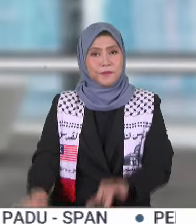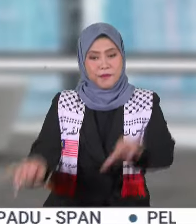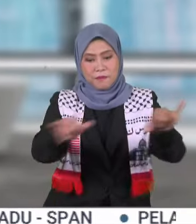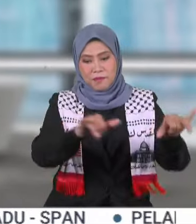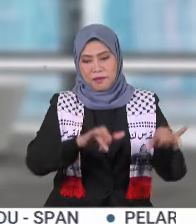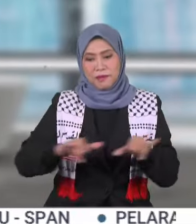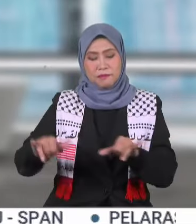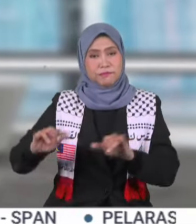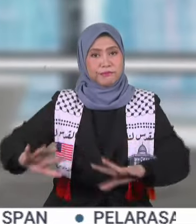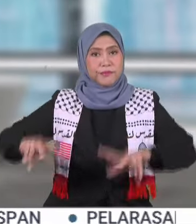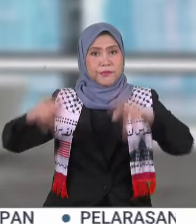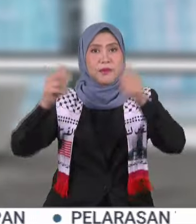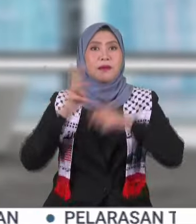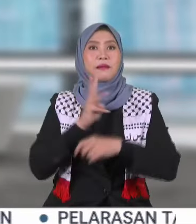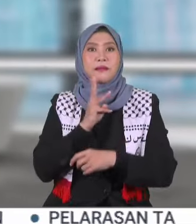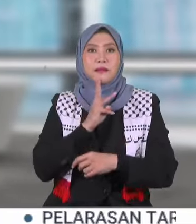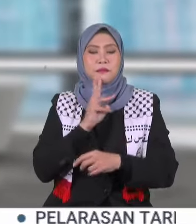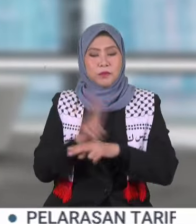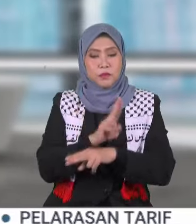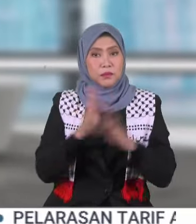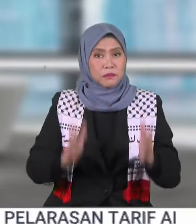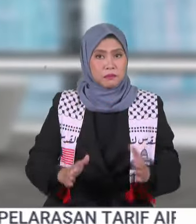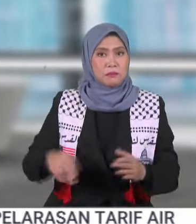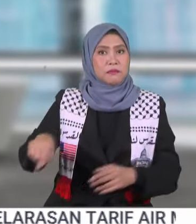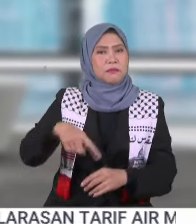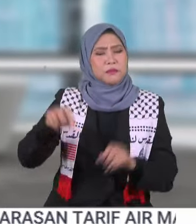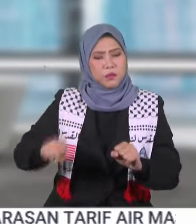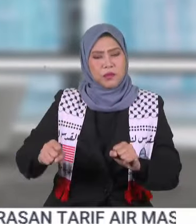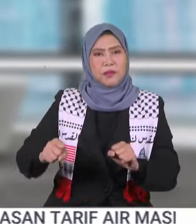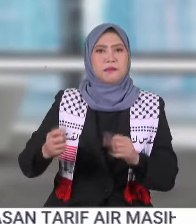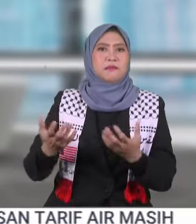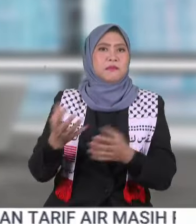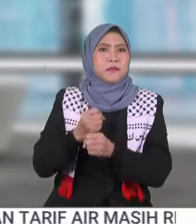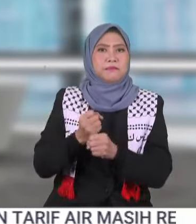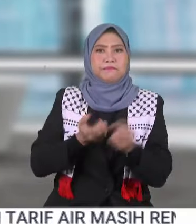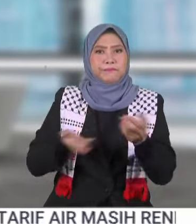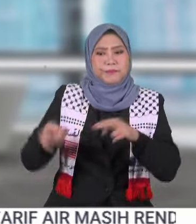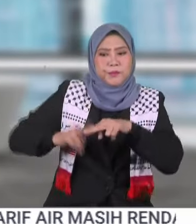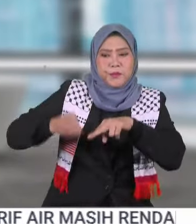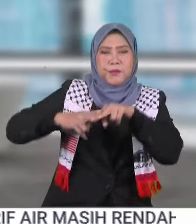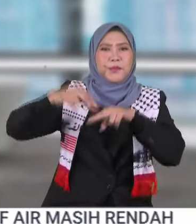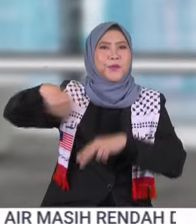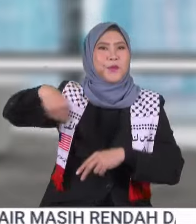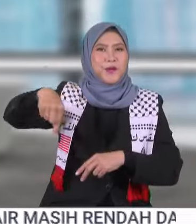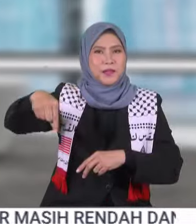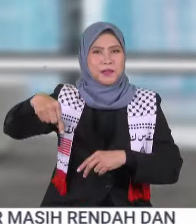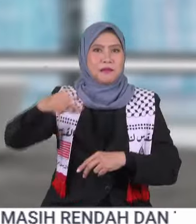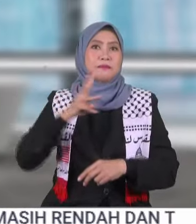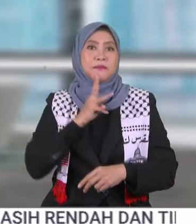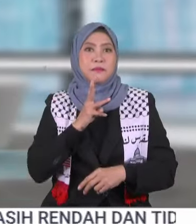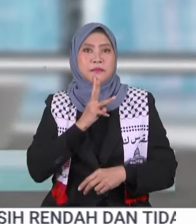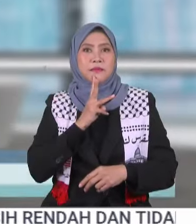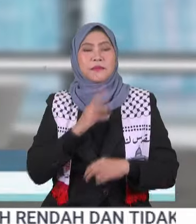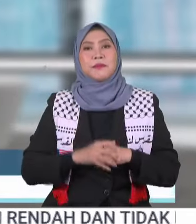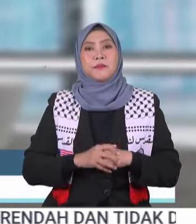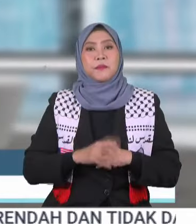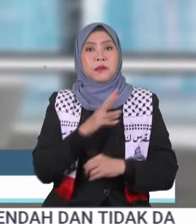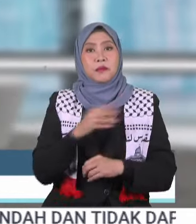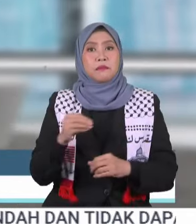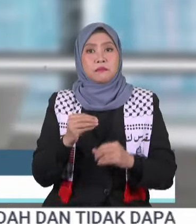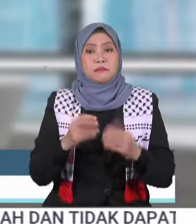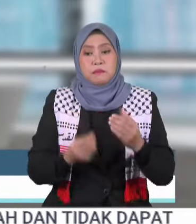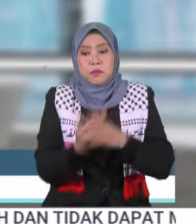Pelarasan tarif air bagi pengguna domestik diharap dapat meningkatkan kualiti bekalan air ke tahap lebih baik sekaligus mengurangkan isu ketiadaan bekalan